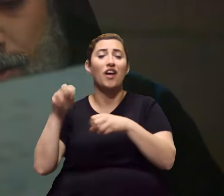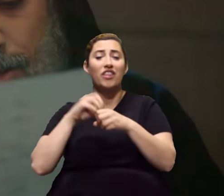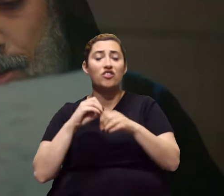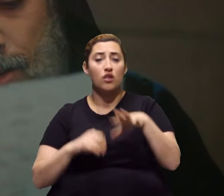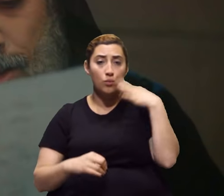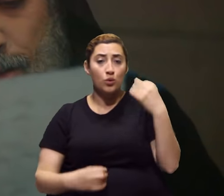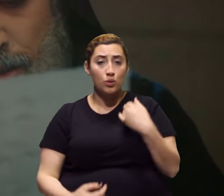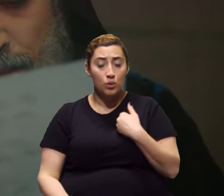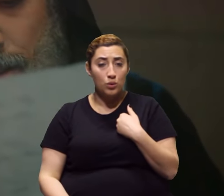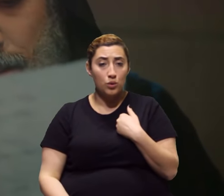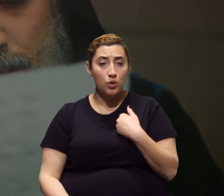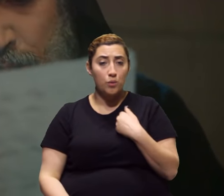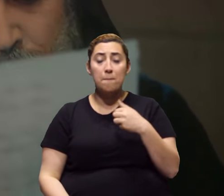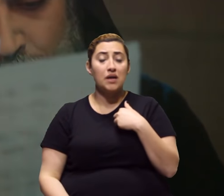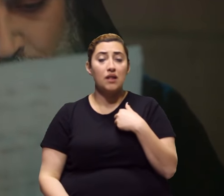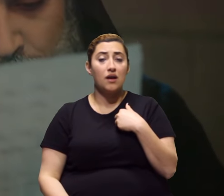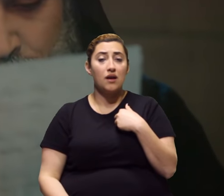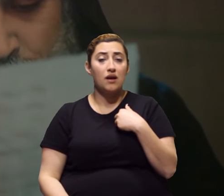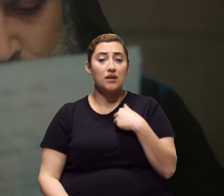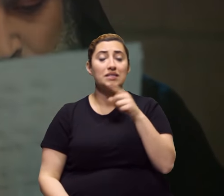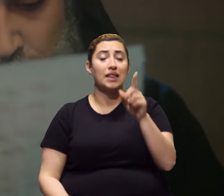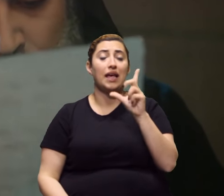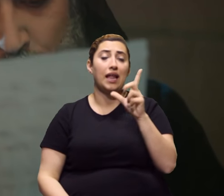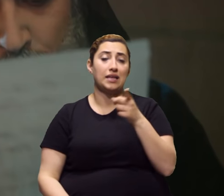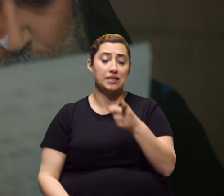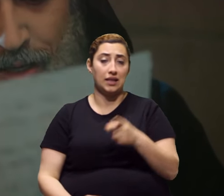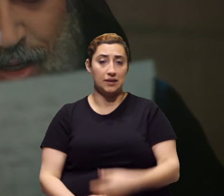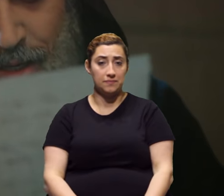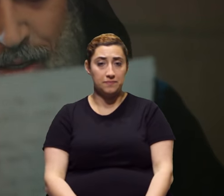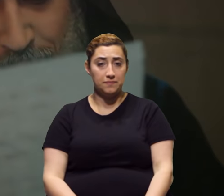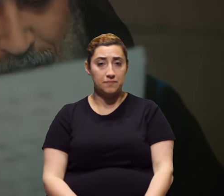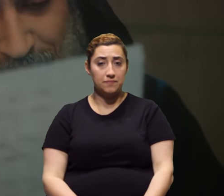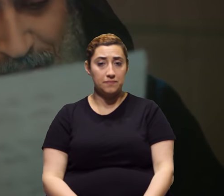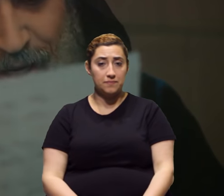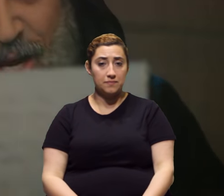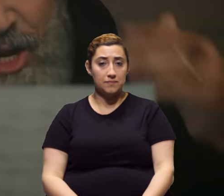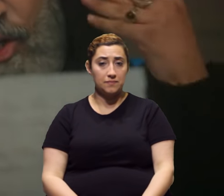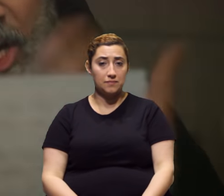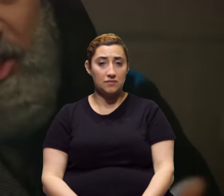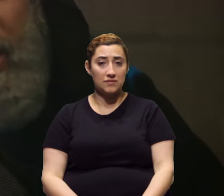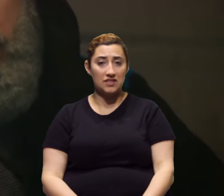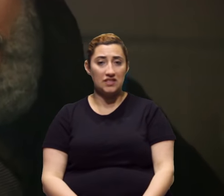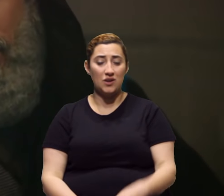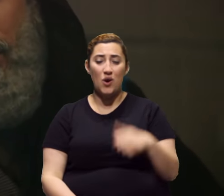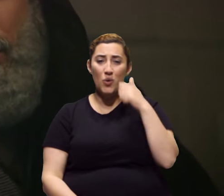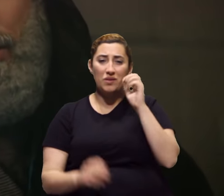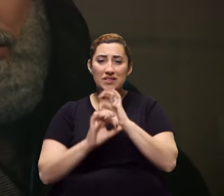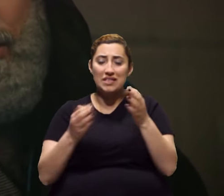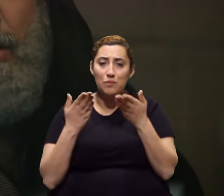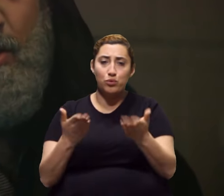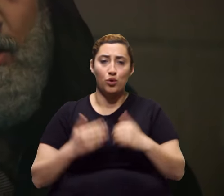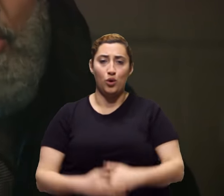maksudun. Bana seni gerek seni. Şirktir bu.